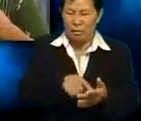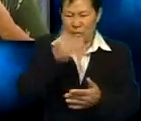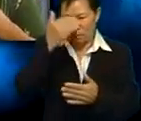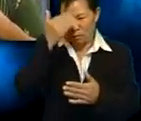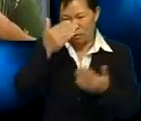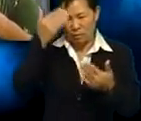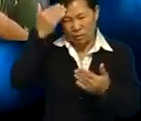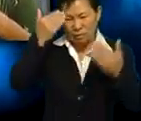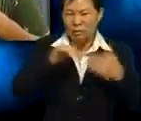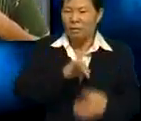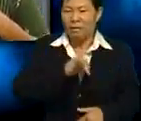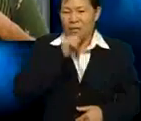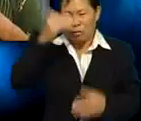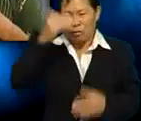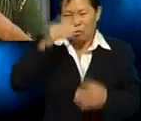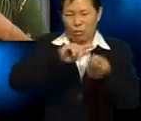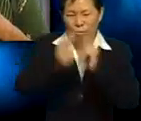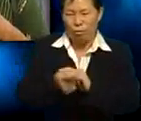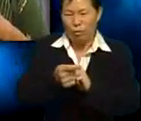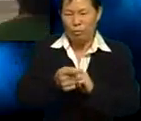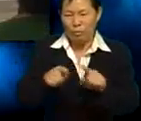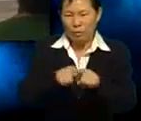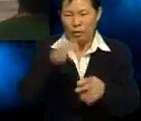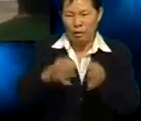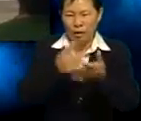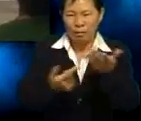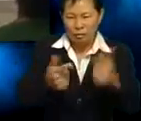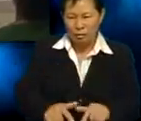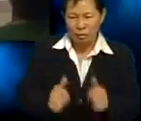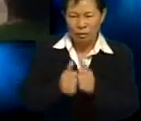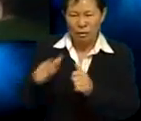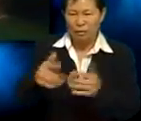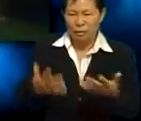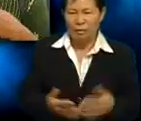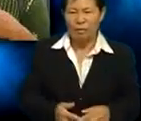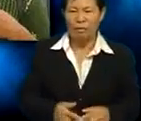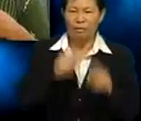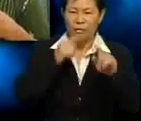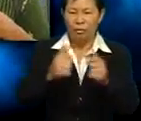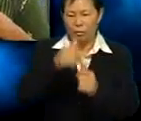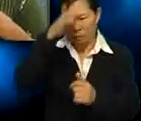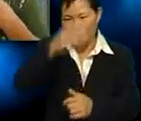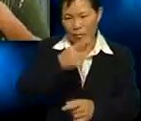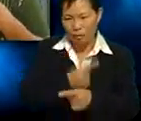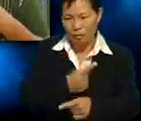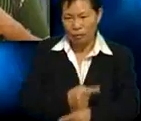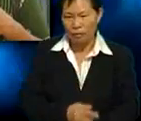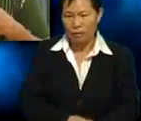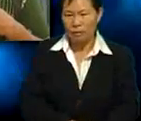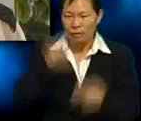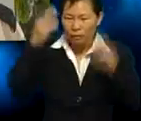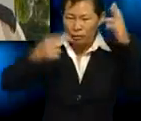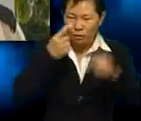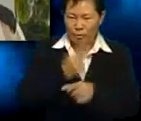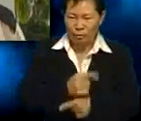dia berubah macam ni. Kalau apa-apa terjadi dengan dia macam mana? Apa nak jawab dengan ayah dia nanti? So, betul lah saya.